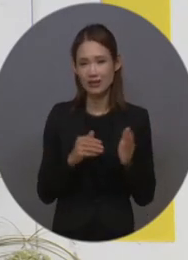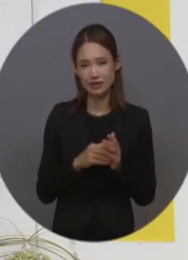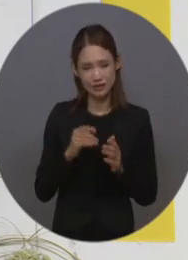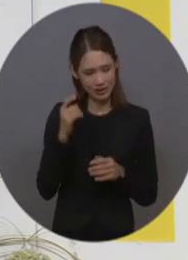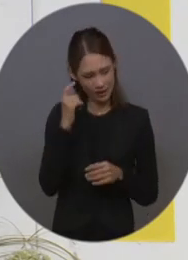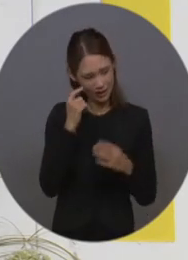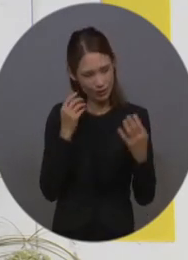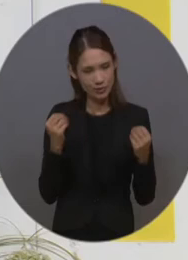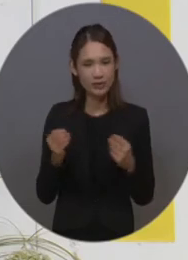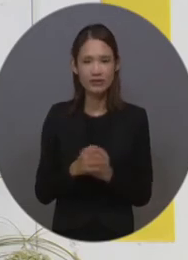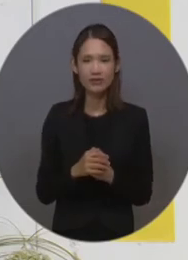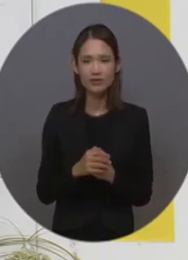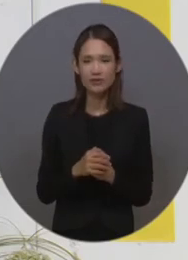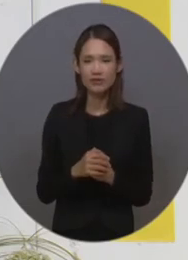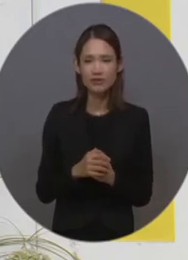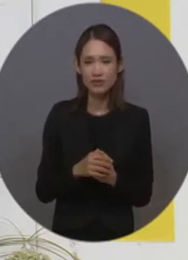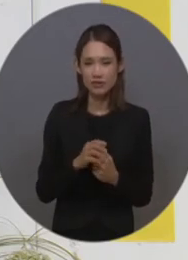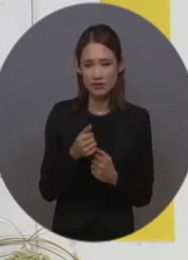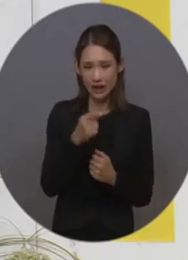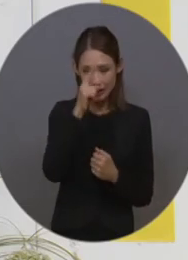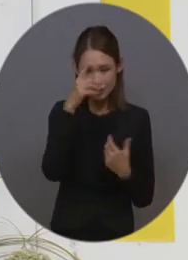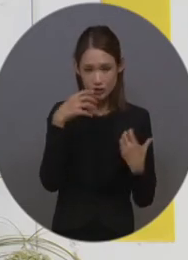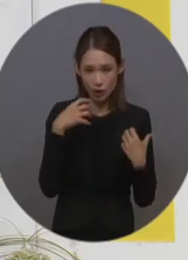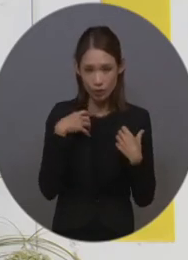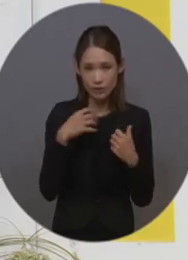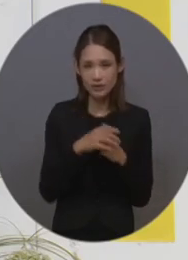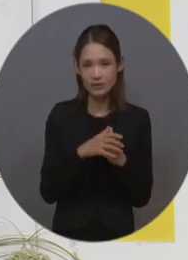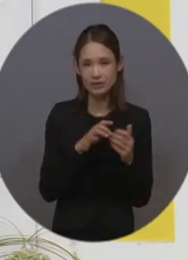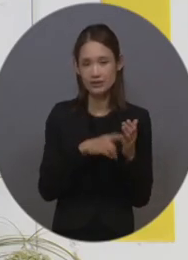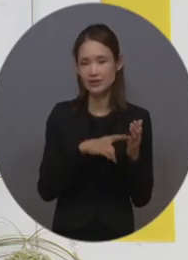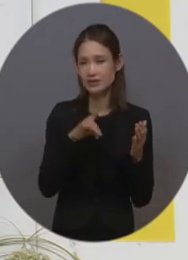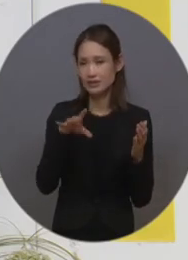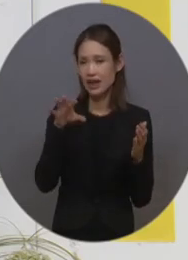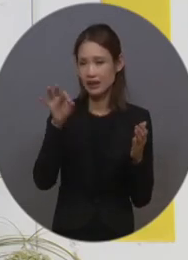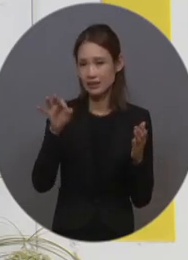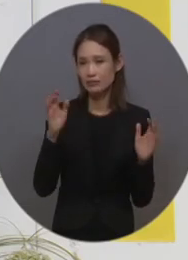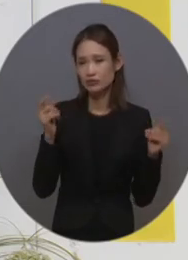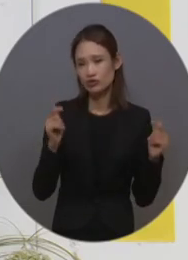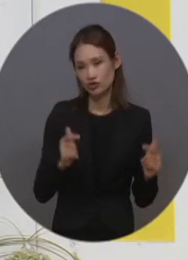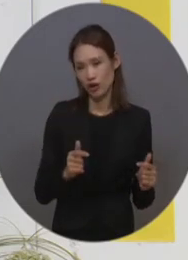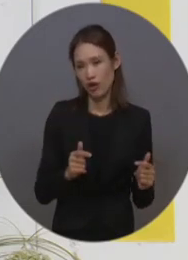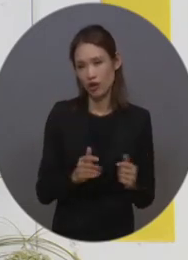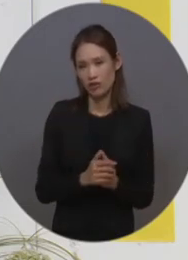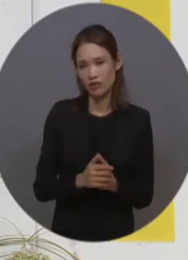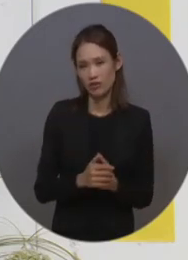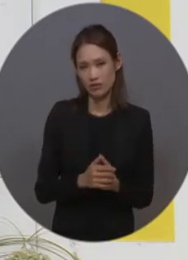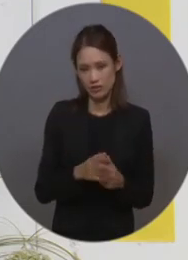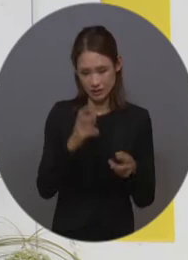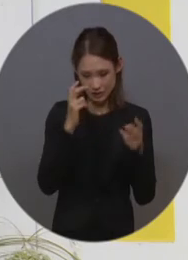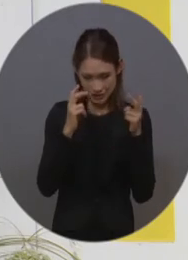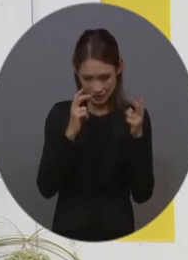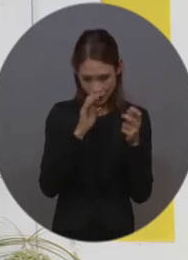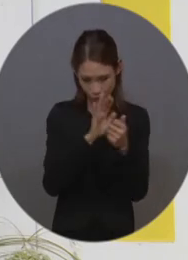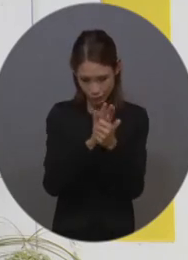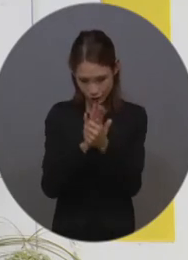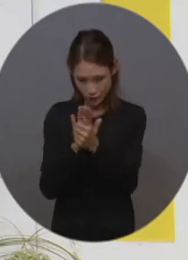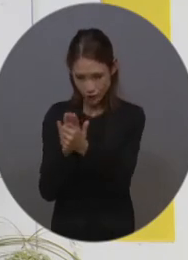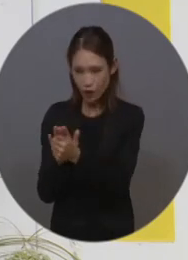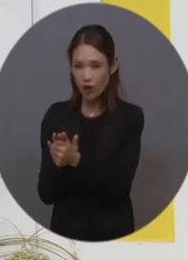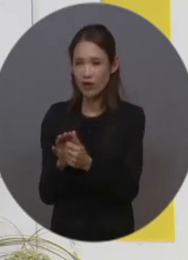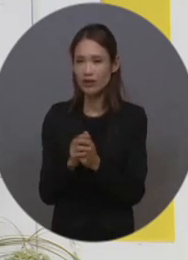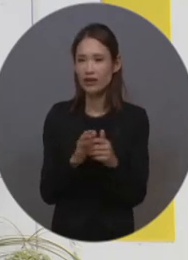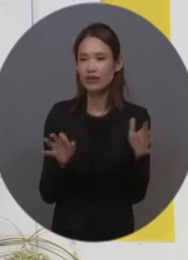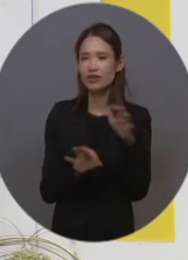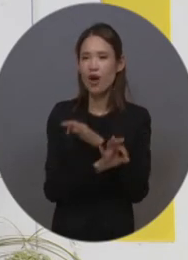많이 하고 있습니다. 네, 작은 정부에 그다음에 세금은 낮추고 네. 이제 기업들을 지원을 하고 네.